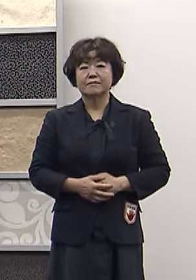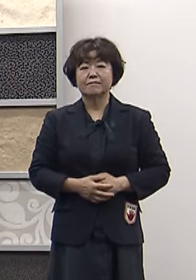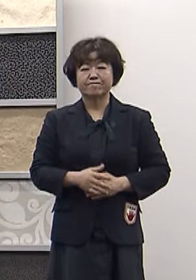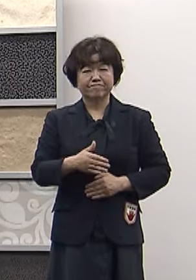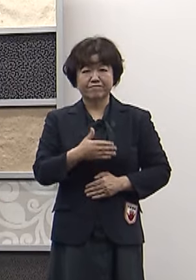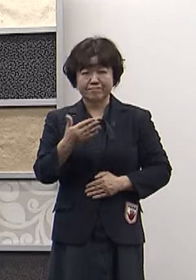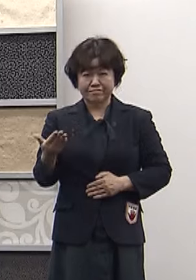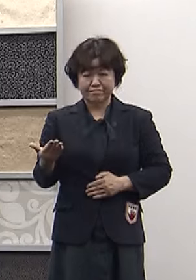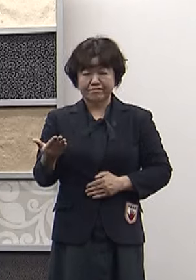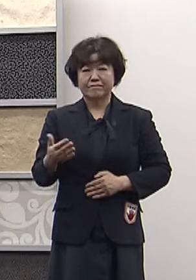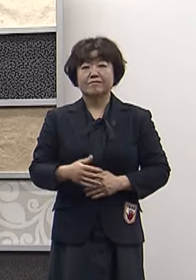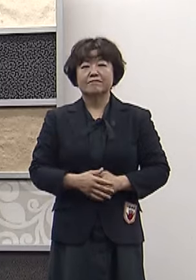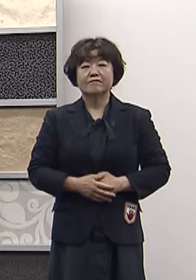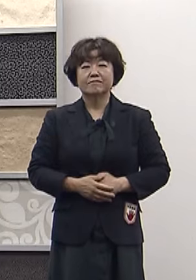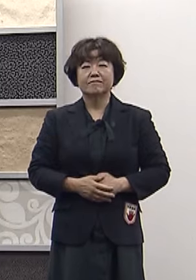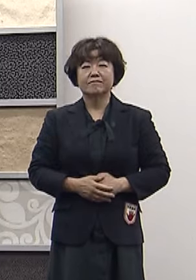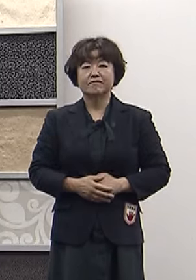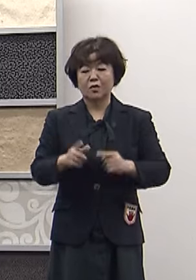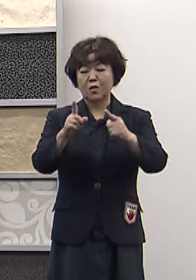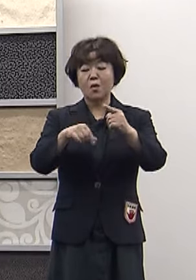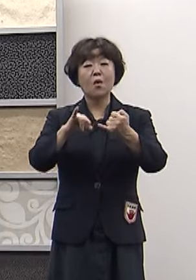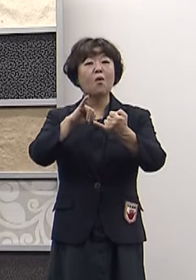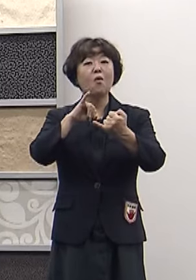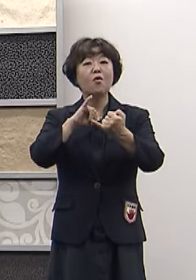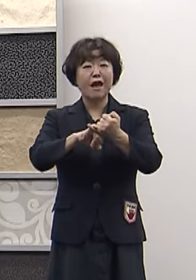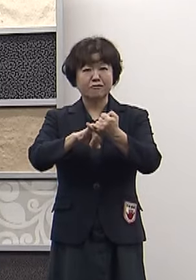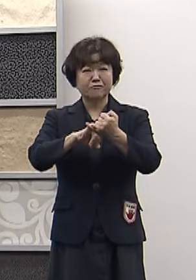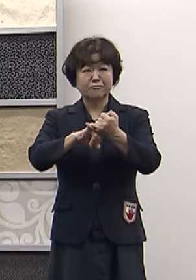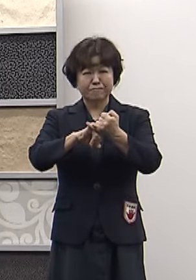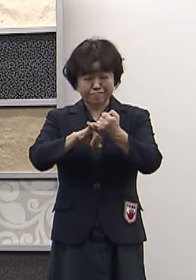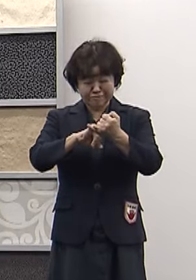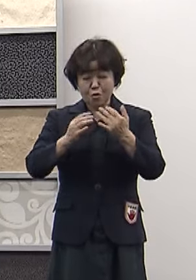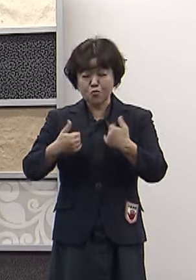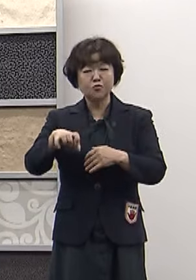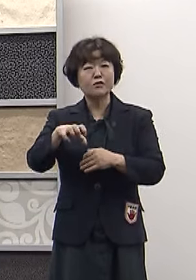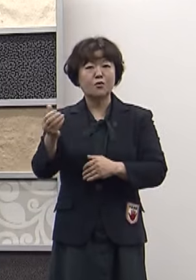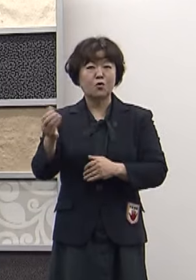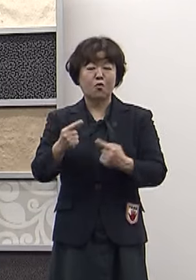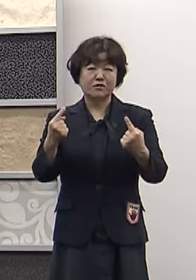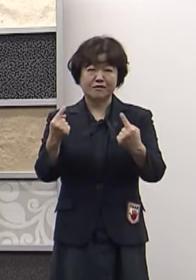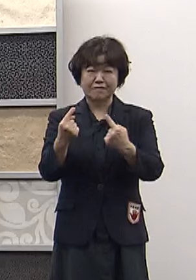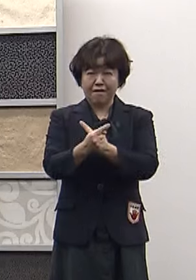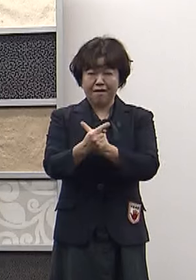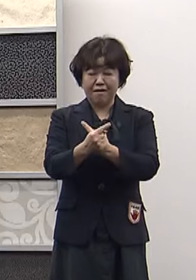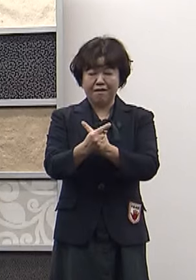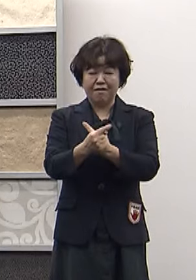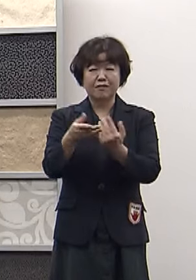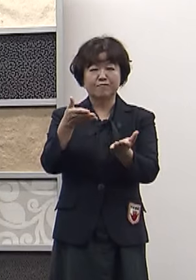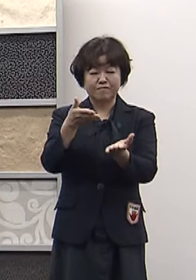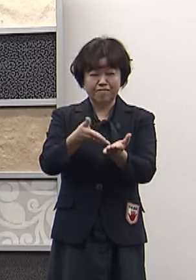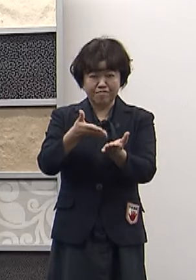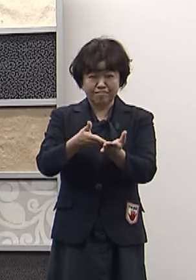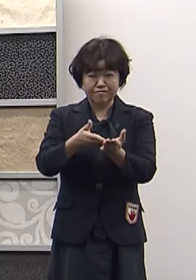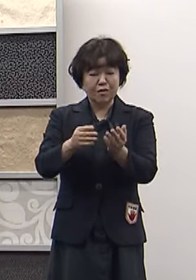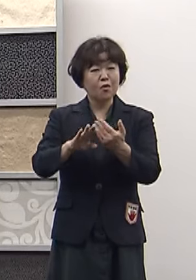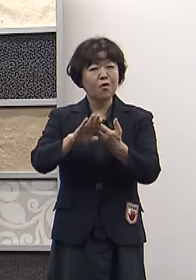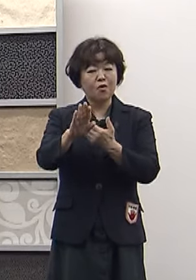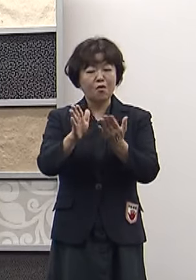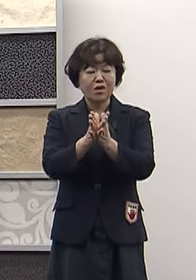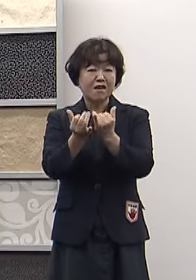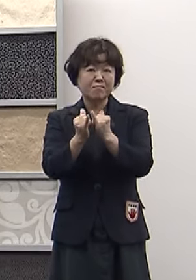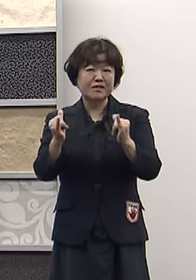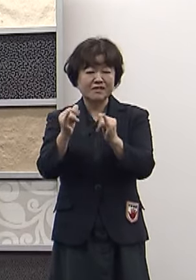次に、公約の第一の柱でありますふるさと強靭化について申し述べます。今後のソフト面での県民生活